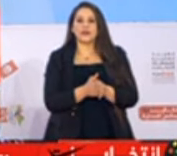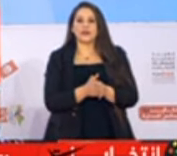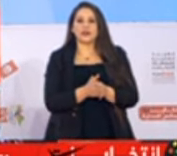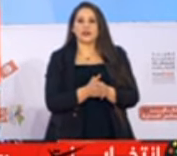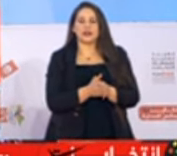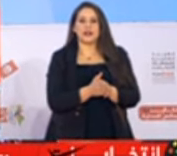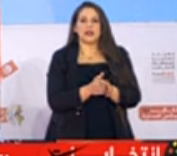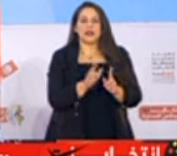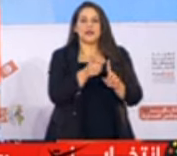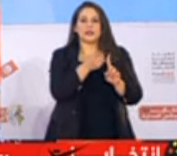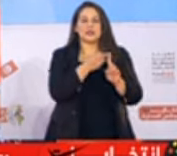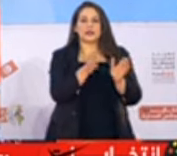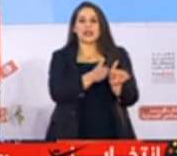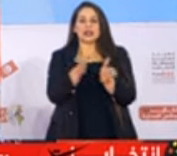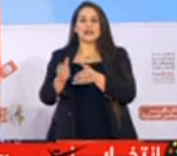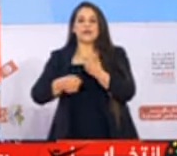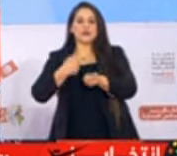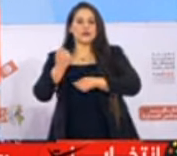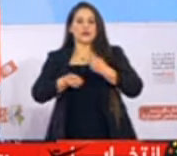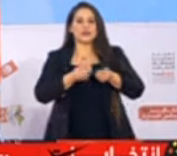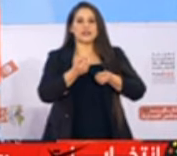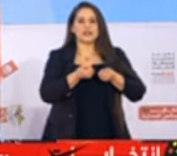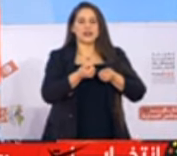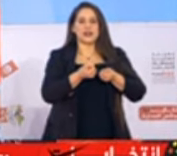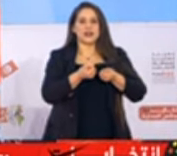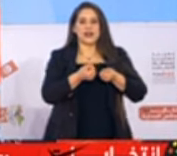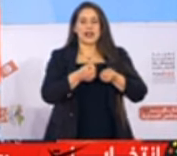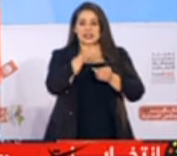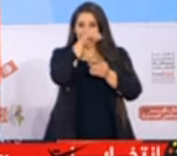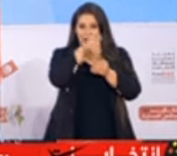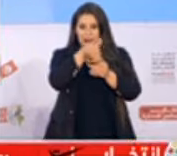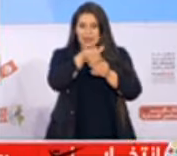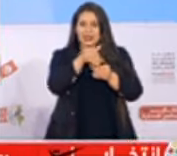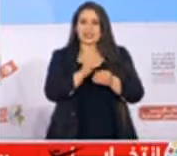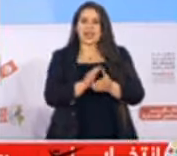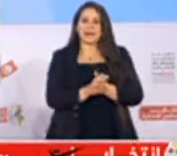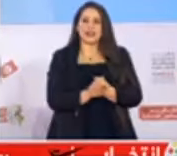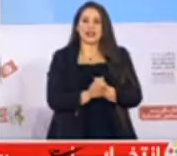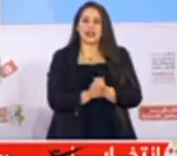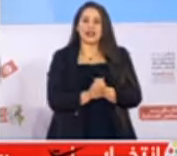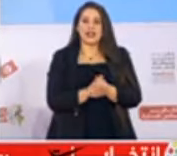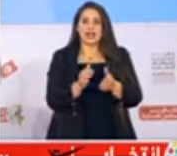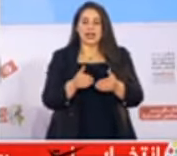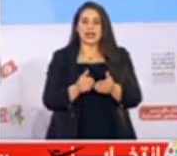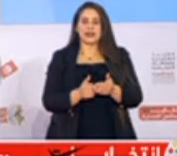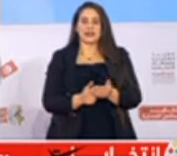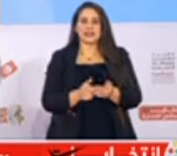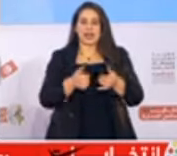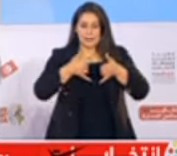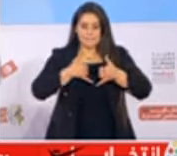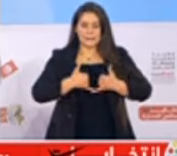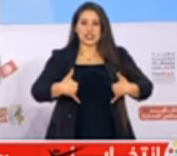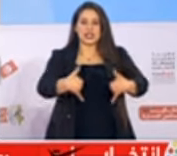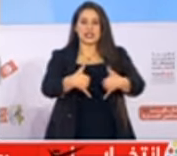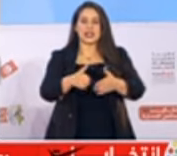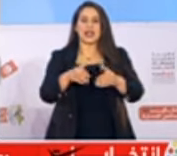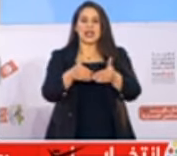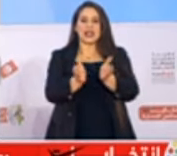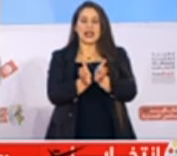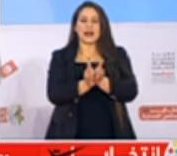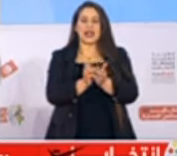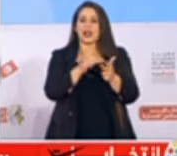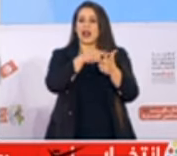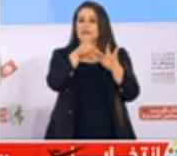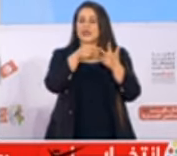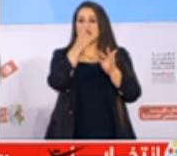الجانب متاع الحملة والخروقات إن وجدت، أكيد وأنه مجلس الهيئة قبل إصدار هذه النتائج عنا الحق في 3 أيام،